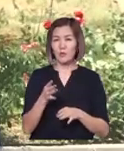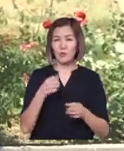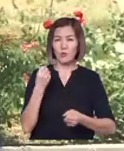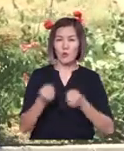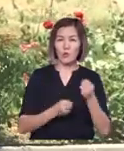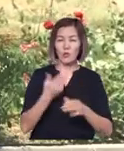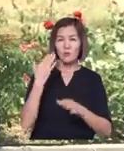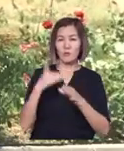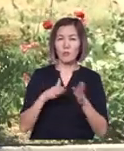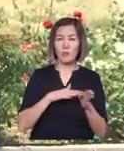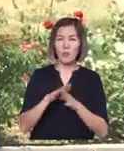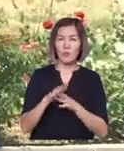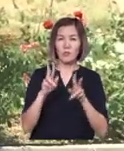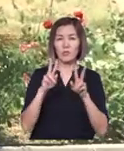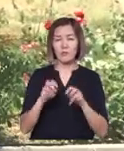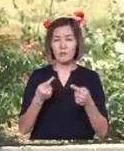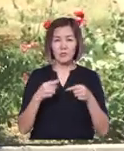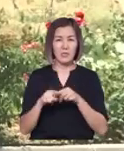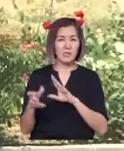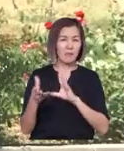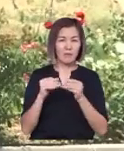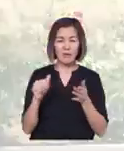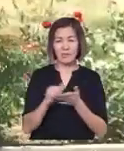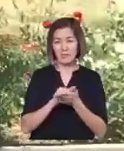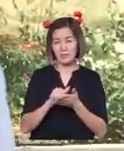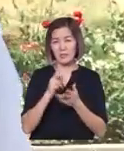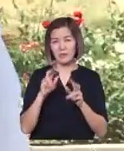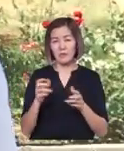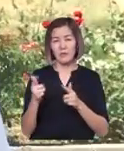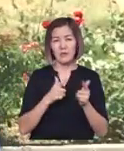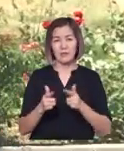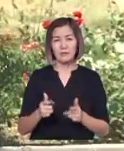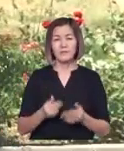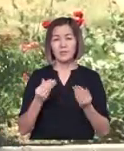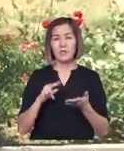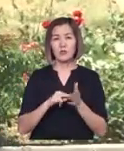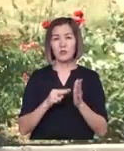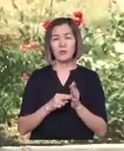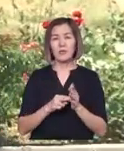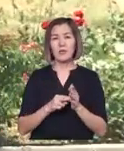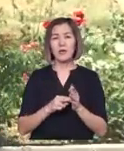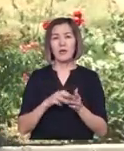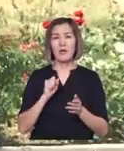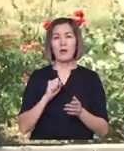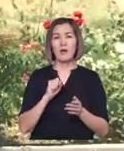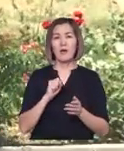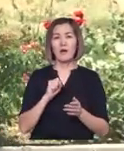Полностью растаможка, досмотр осынан өтіп, ары қарай кетіп жатыр. Жоспарда бізде қазіргі таңда автобан салынды